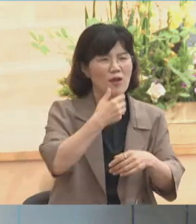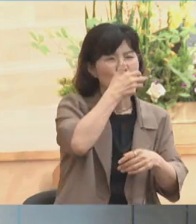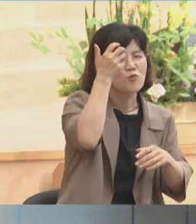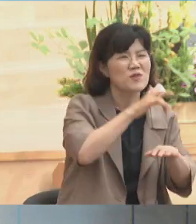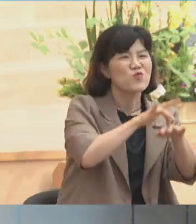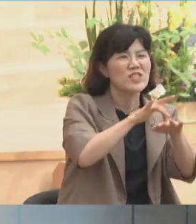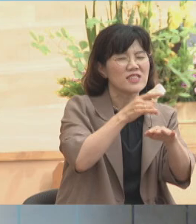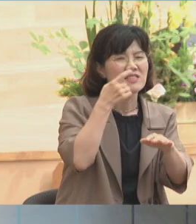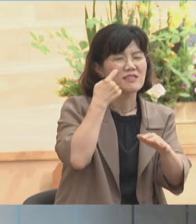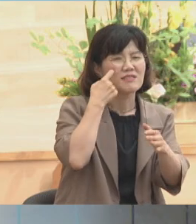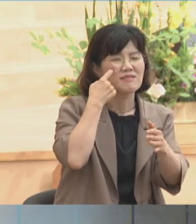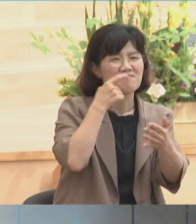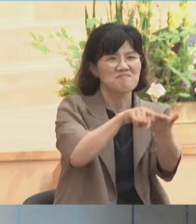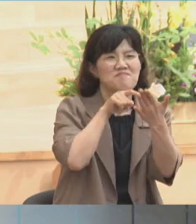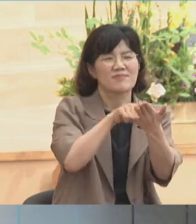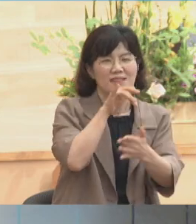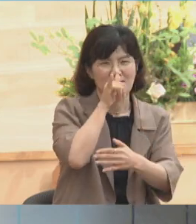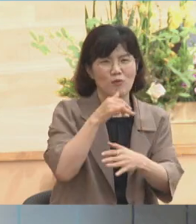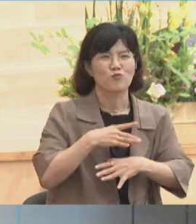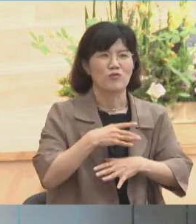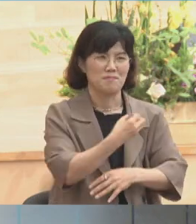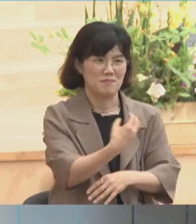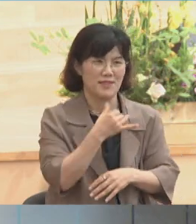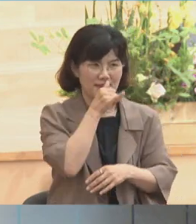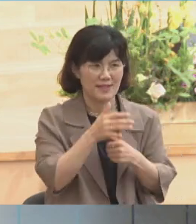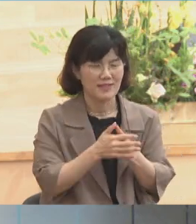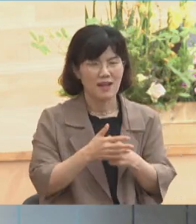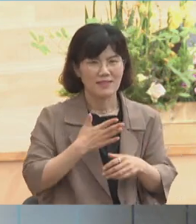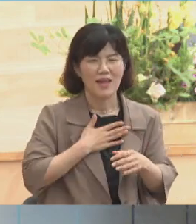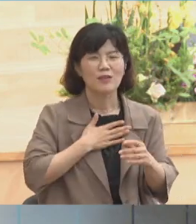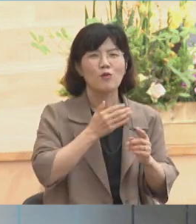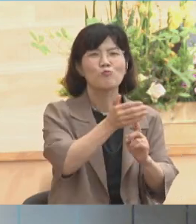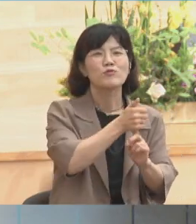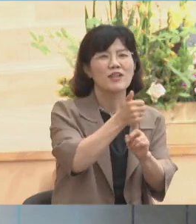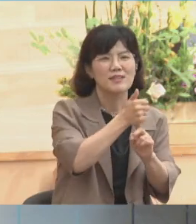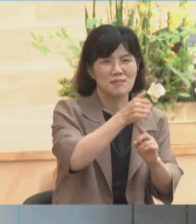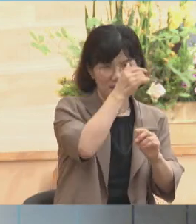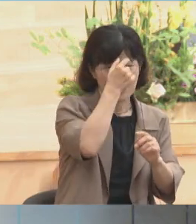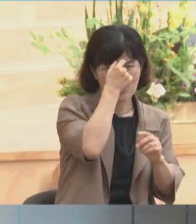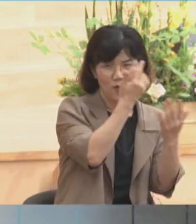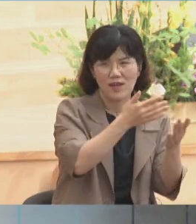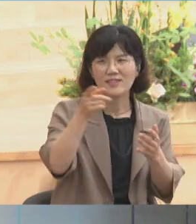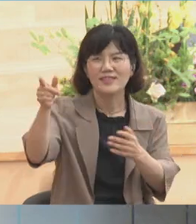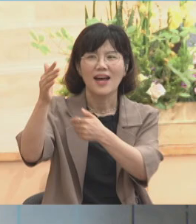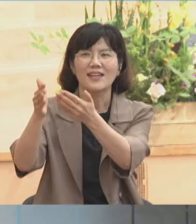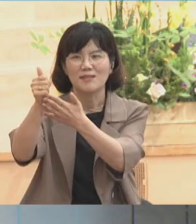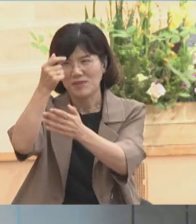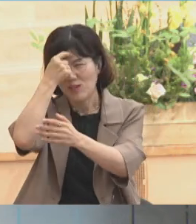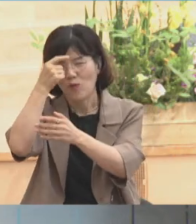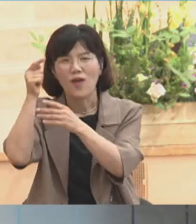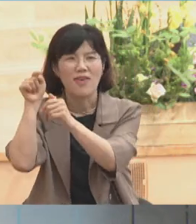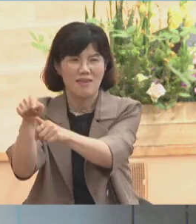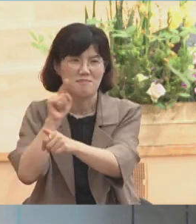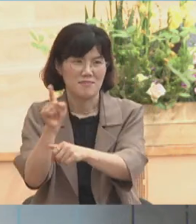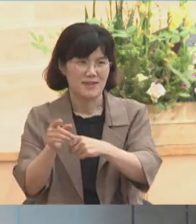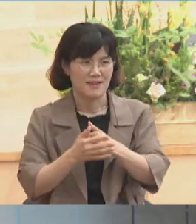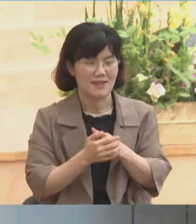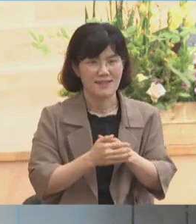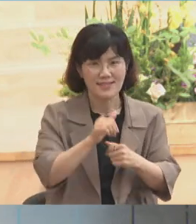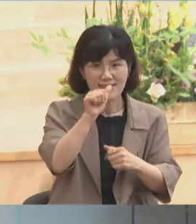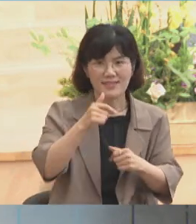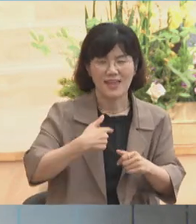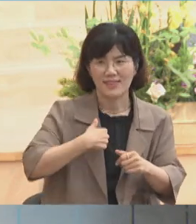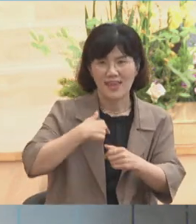하시며 두려워하셨습니다. 나는 부처님께 기도할게, 너는 하나님께 기도해라. 그러나 절대 내